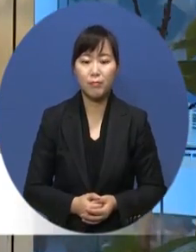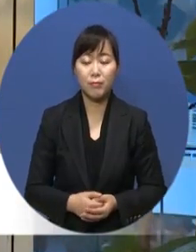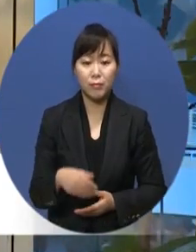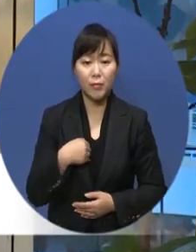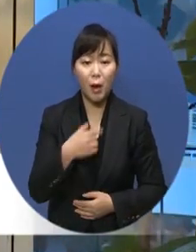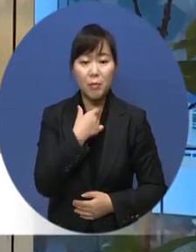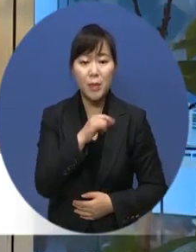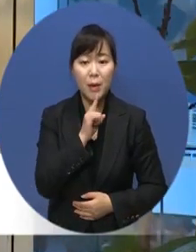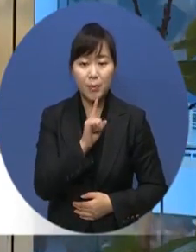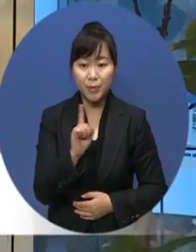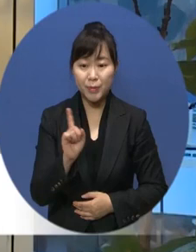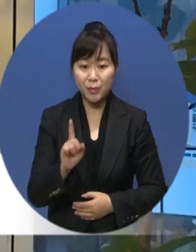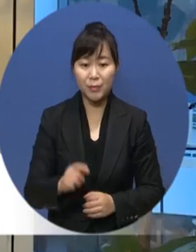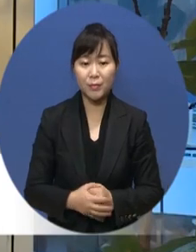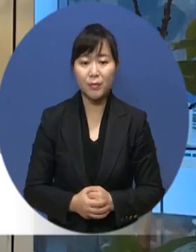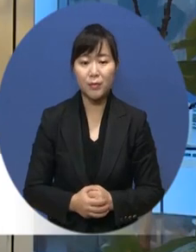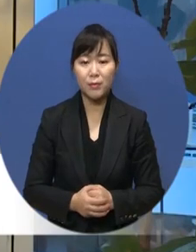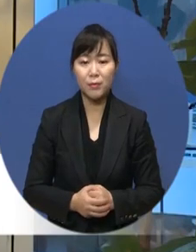드리고 싶은 말씀은